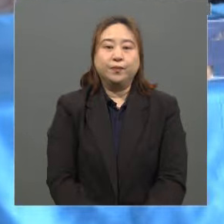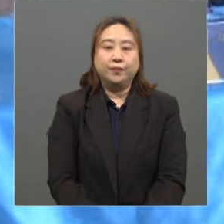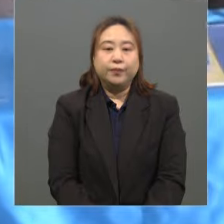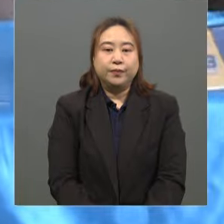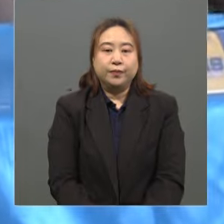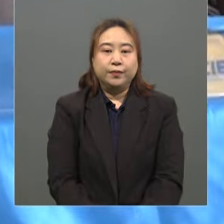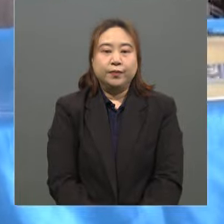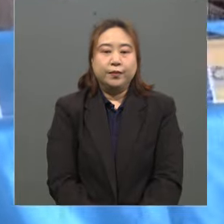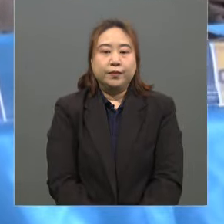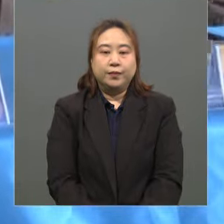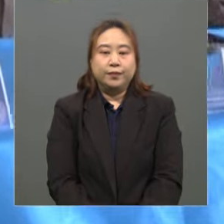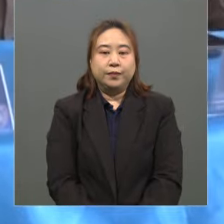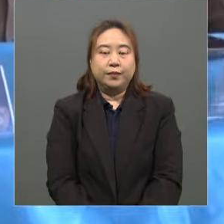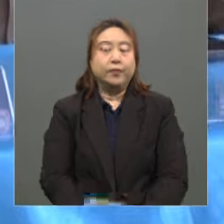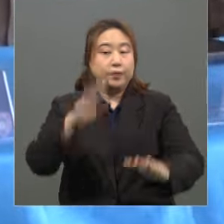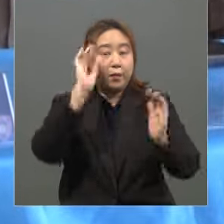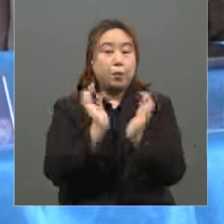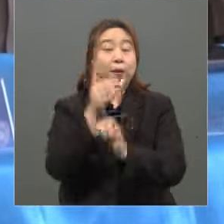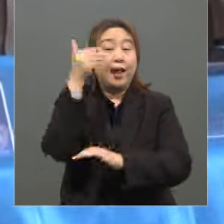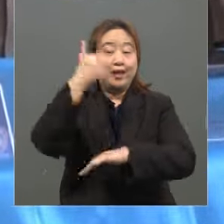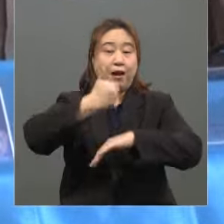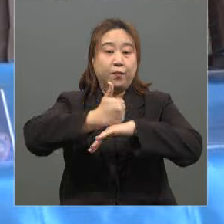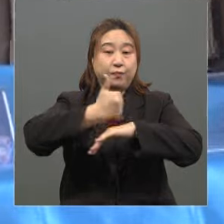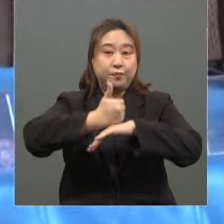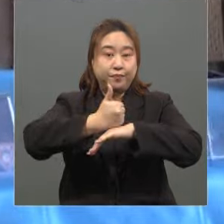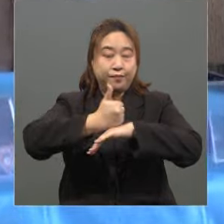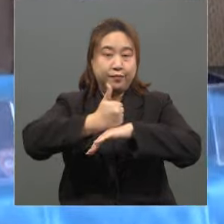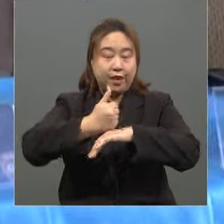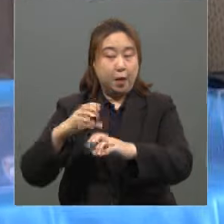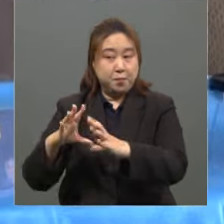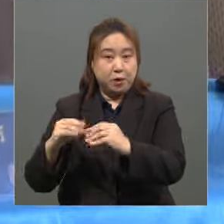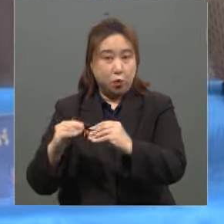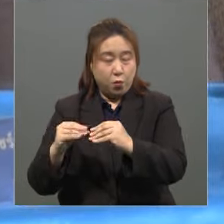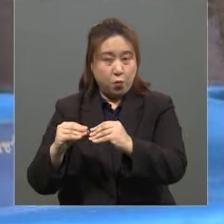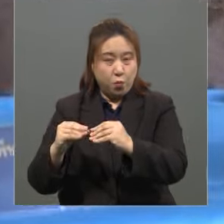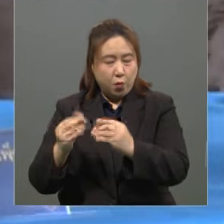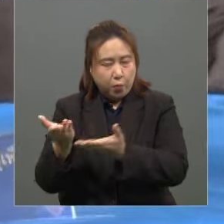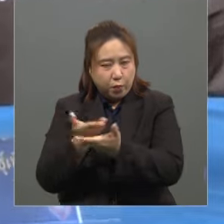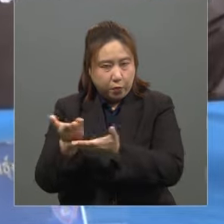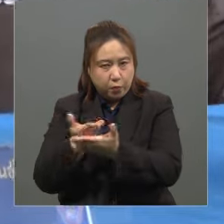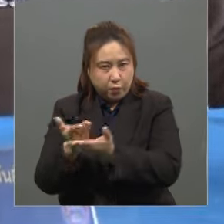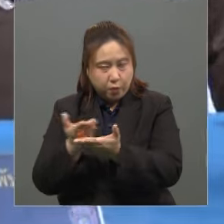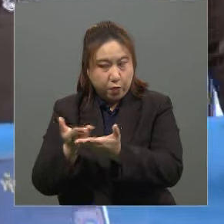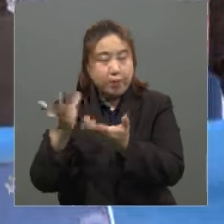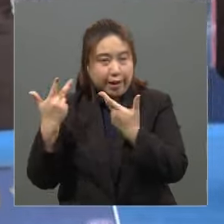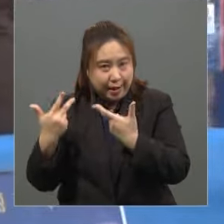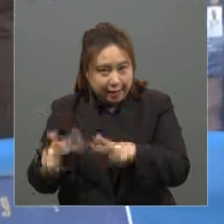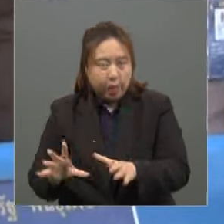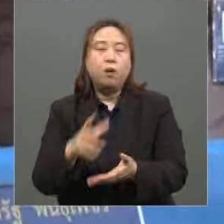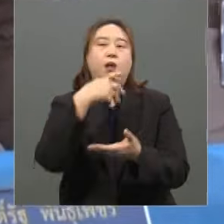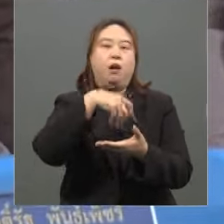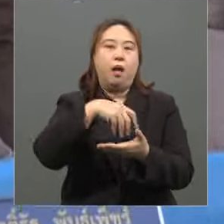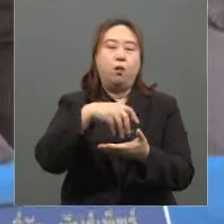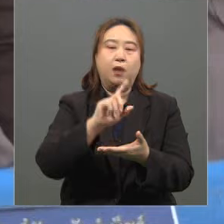ำรวจเอกกิตติรัตน์พันเพชรค่ะผู้บัญชาการตำรวจแห่งชาติได้เปิดเผยภายหลังประชุมติดตามความคืบหน้าคดีดีไอคอนกรุ๊ปนะคะบอกว่